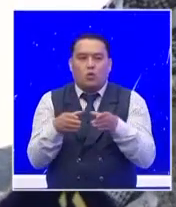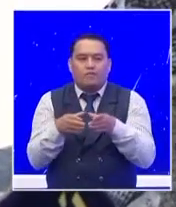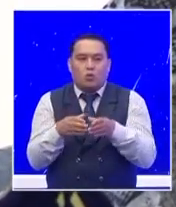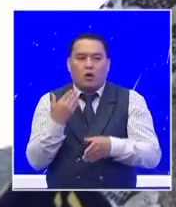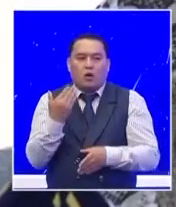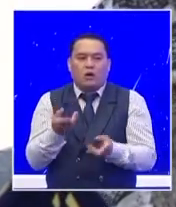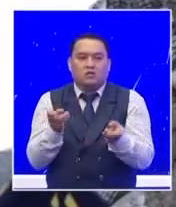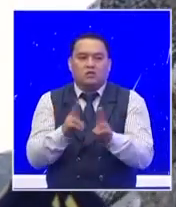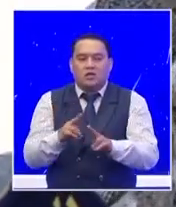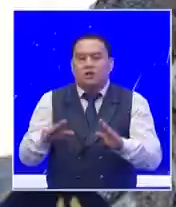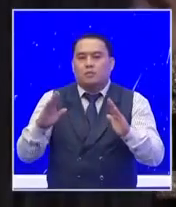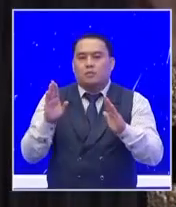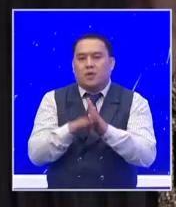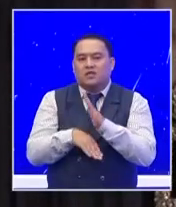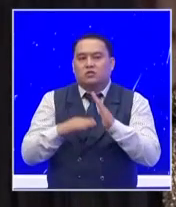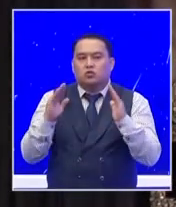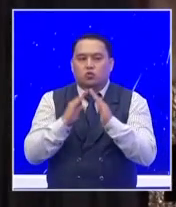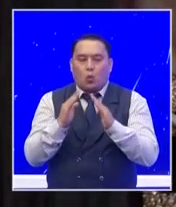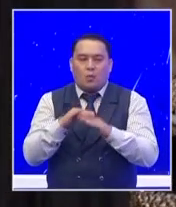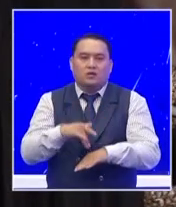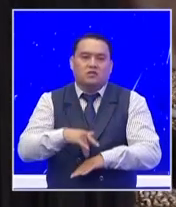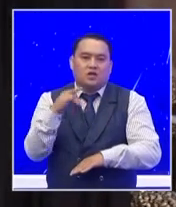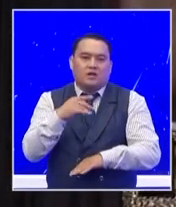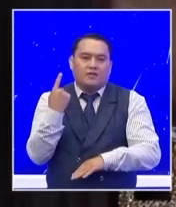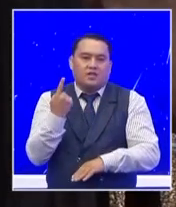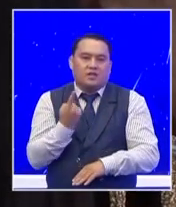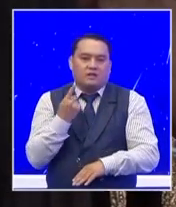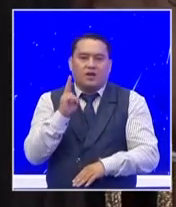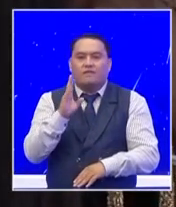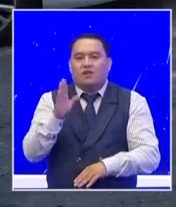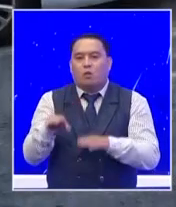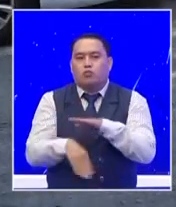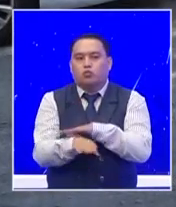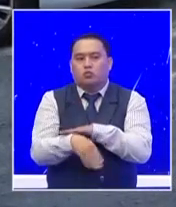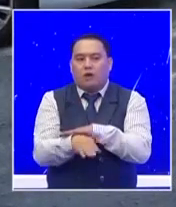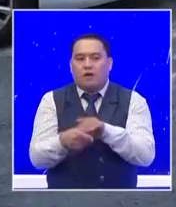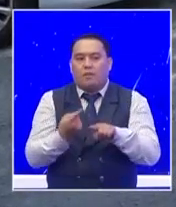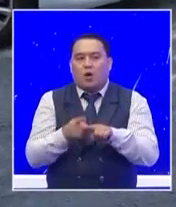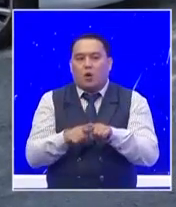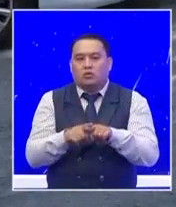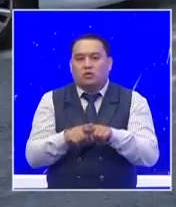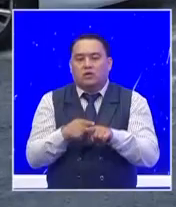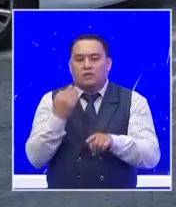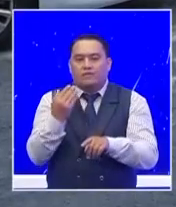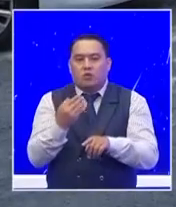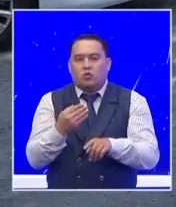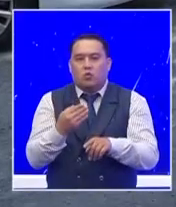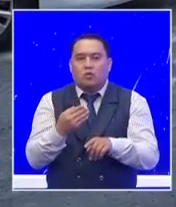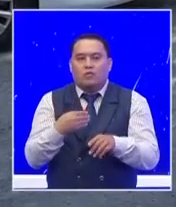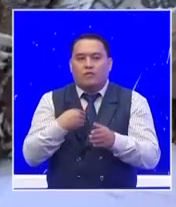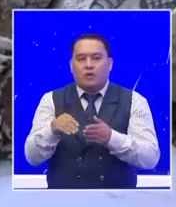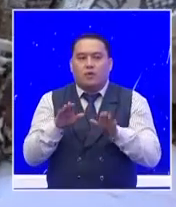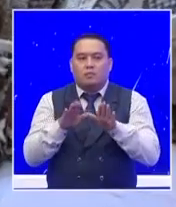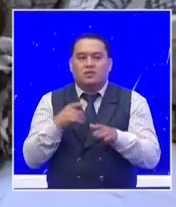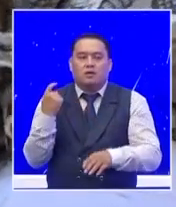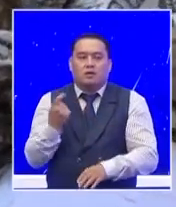Вилкова осталась без крова. Пятиэтажный дом, за исключением единственной квартиры, пустовал, потому был признан бесхозным, а со временем выкуплен